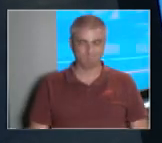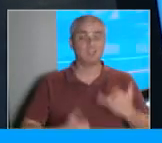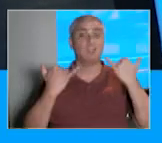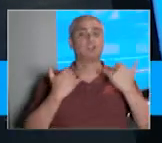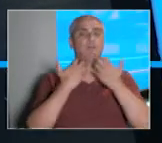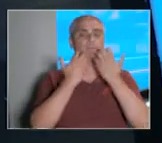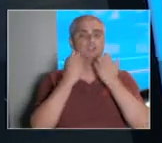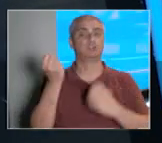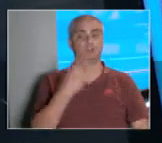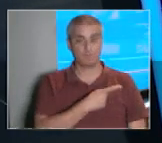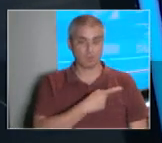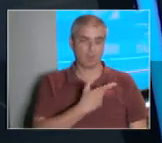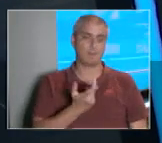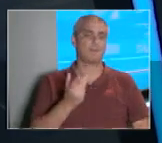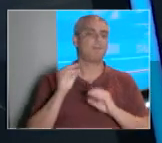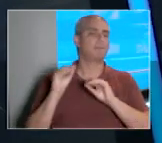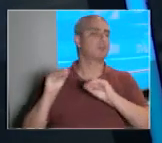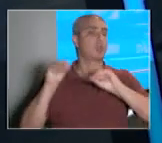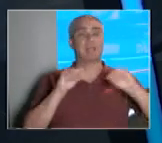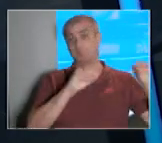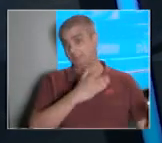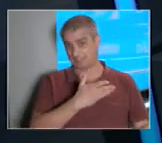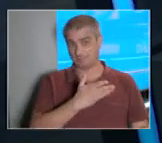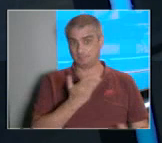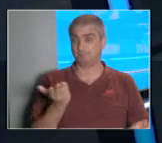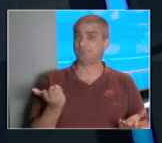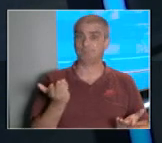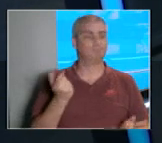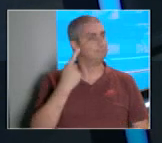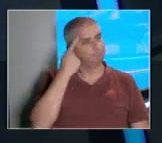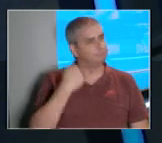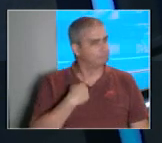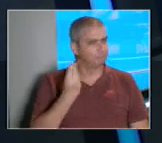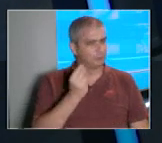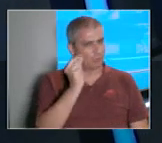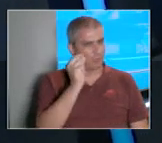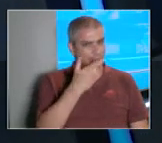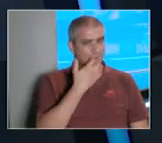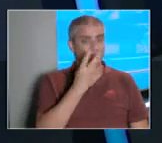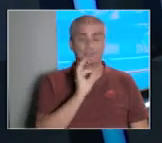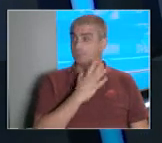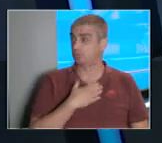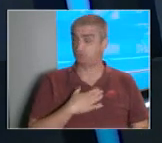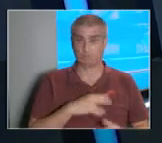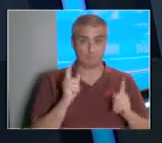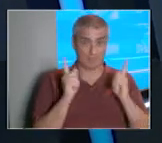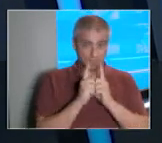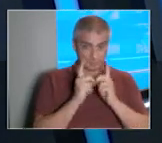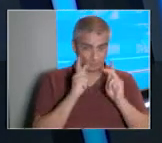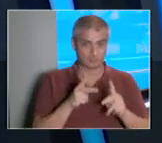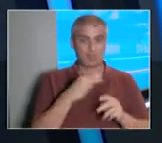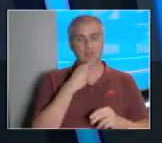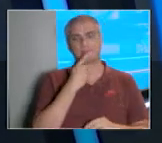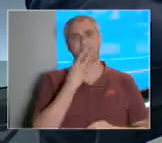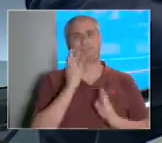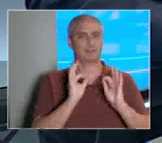עכשיו אנחנו לפרשת השבוע, פרשת מטות מסעי. אבי, אימור שלי, משהו קטן מהשפת אמת. כשרוצים לקצר, אז אפשר לקפוץ לשפת